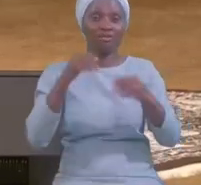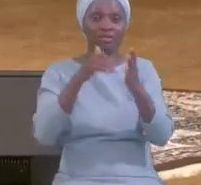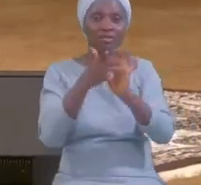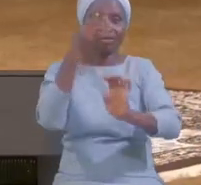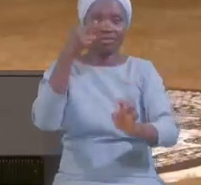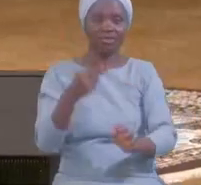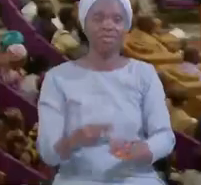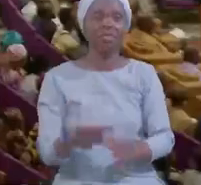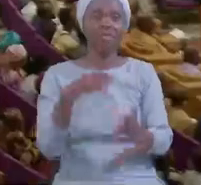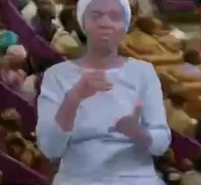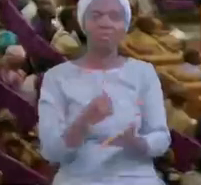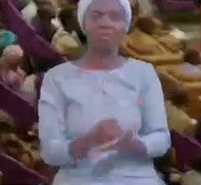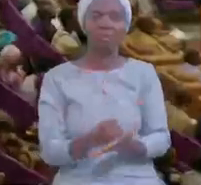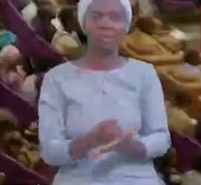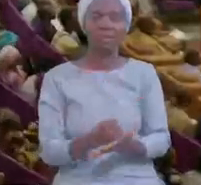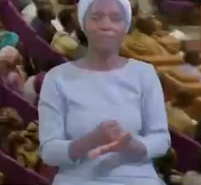de Jésus-Christ.